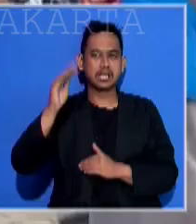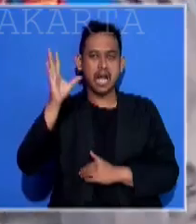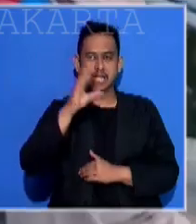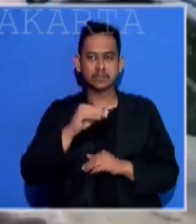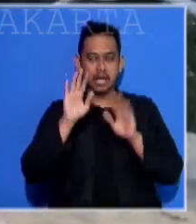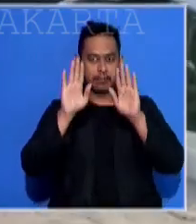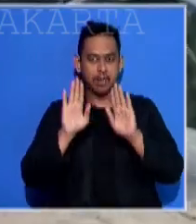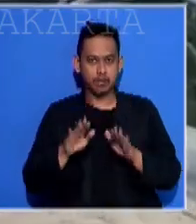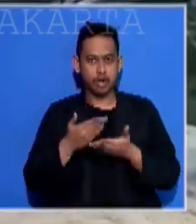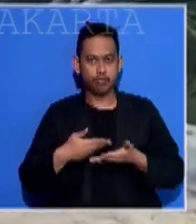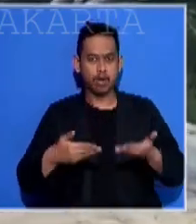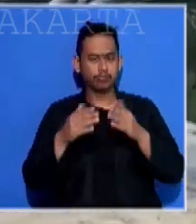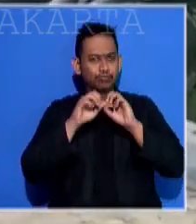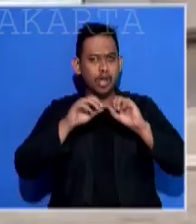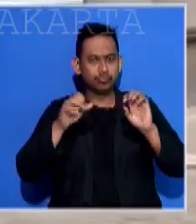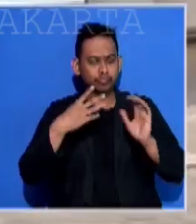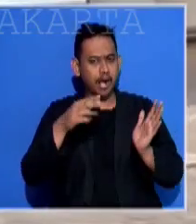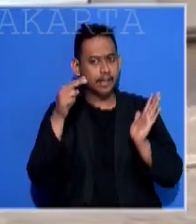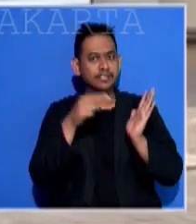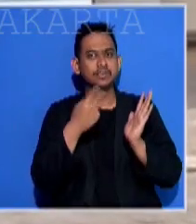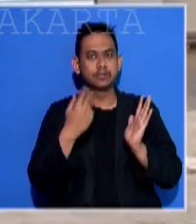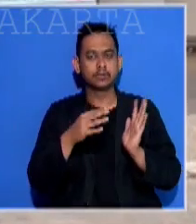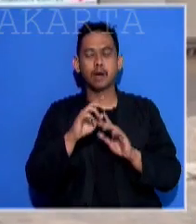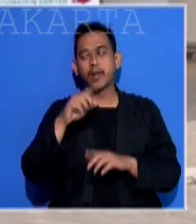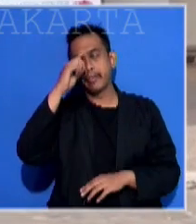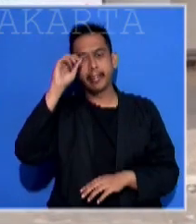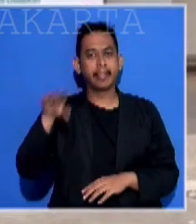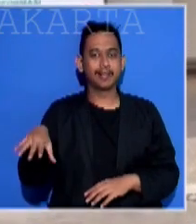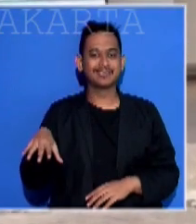lisan. Demikian Aditya Putratama, TVRI Yogyakarta melaporkan dari Gunung Kidul.